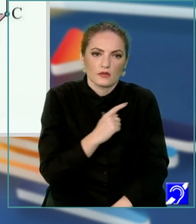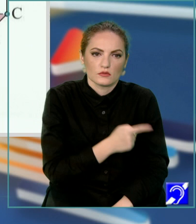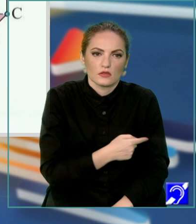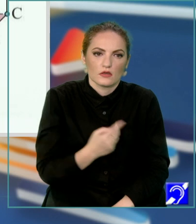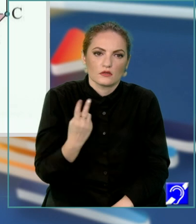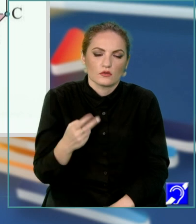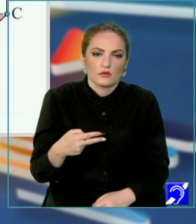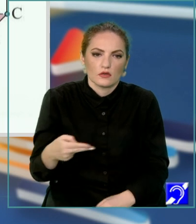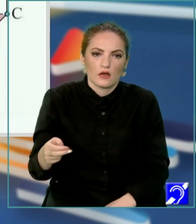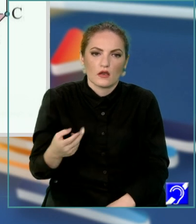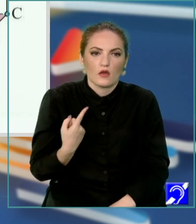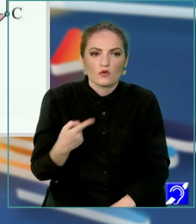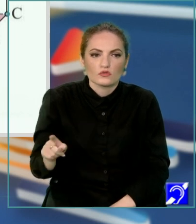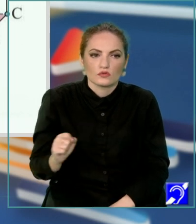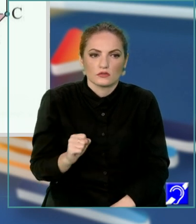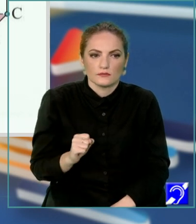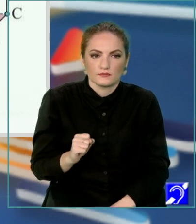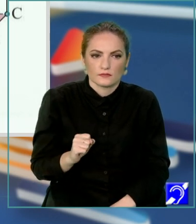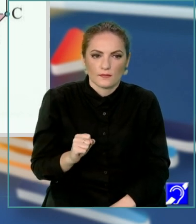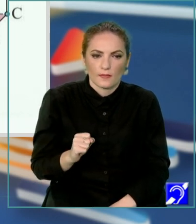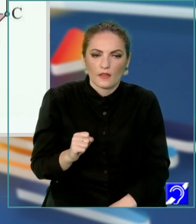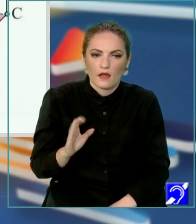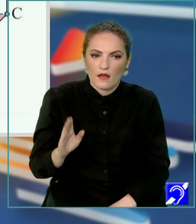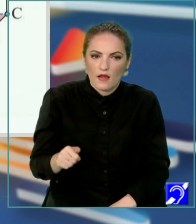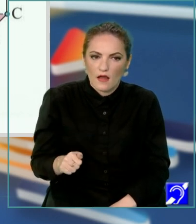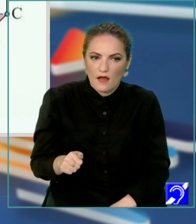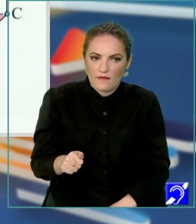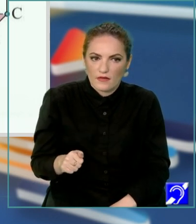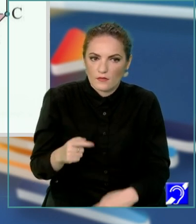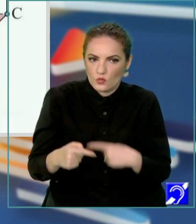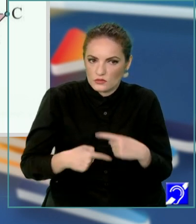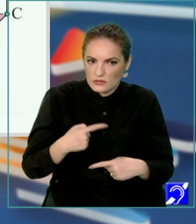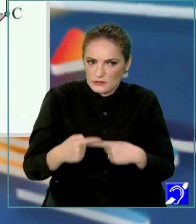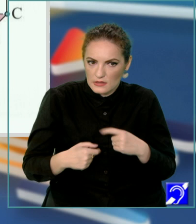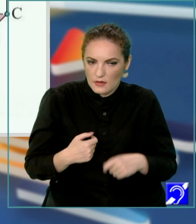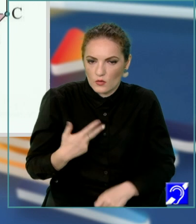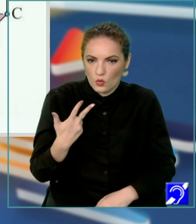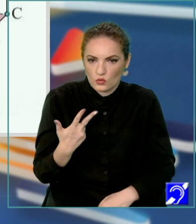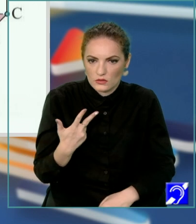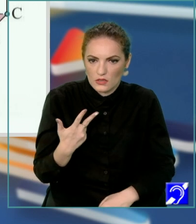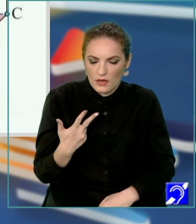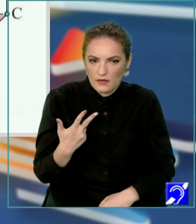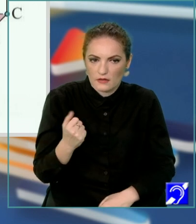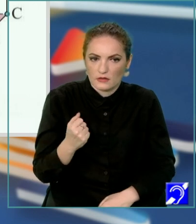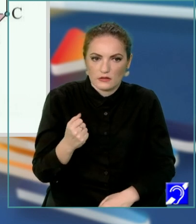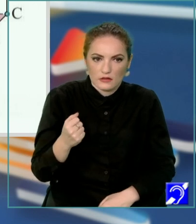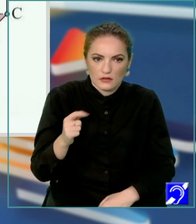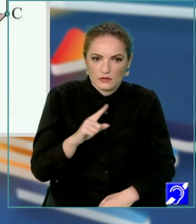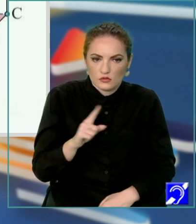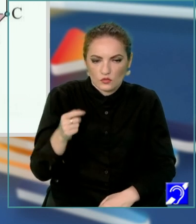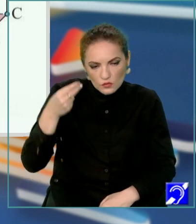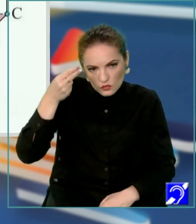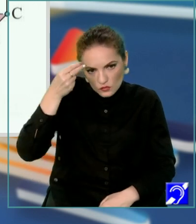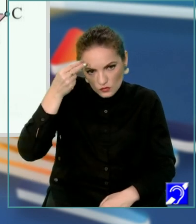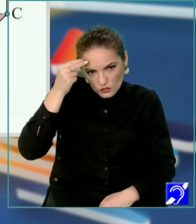cu trei necunoscute pe care ne gândim să îl rezolvăm intru în mod a tipic